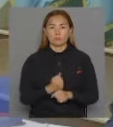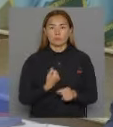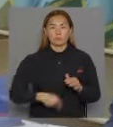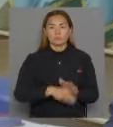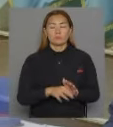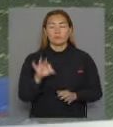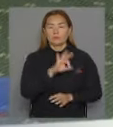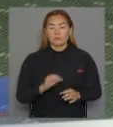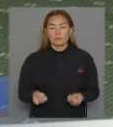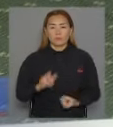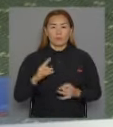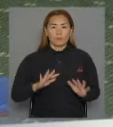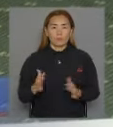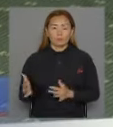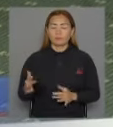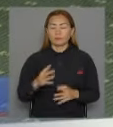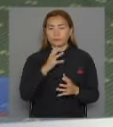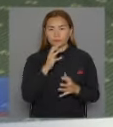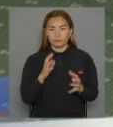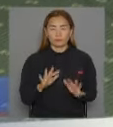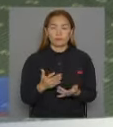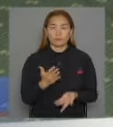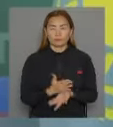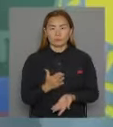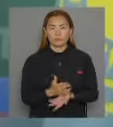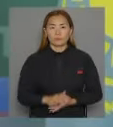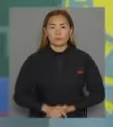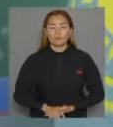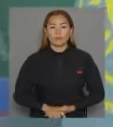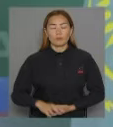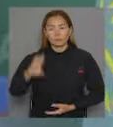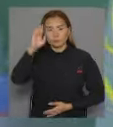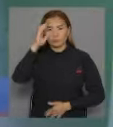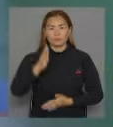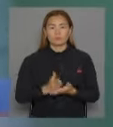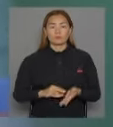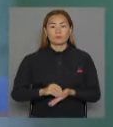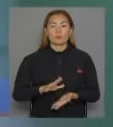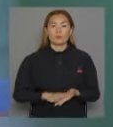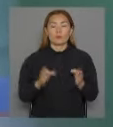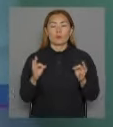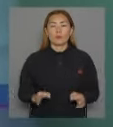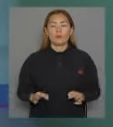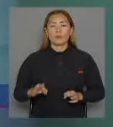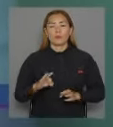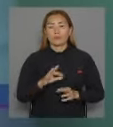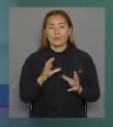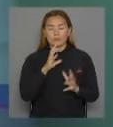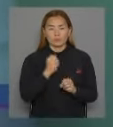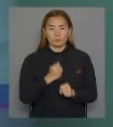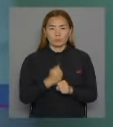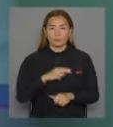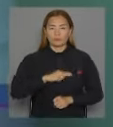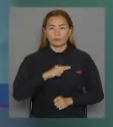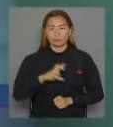сыбайлас жемқорлық туындау тәуекелдіктерінің сақталып отырғандығын атап өтті. Мемлекеттік қызметшілерге бекітілген әдеп нормаларының мінез құлықтарының сақталуын қамтамасыз